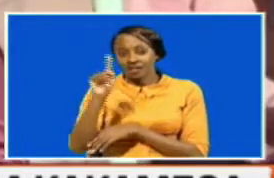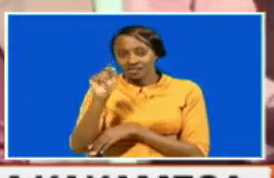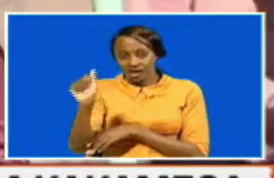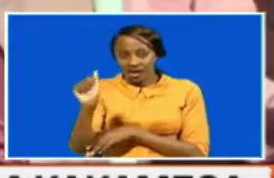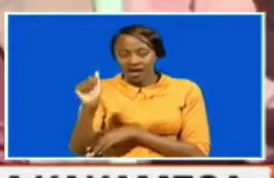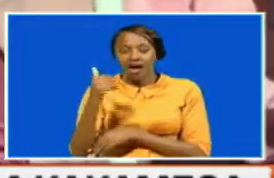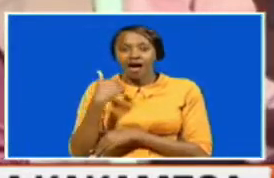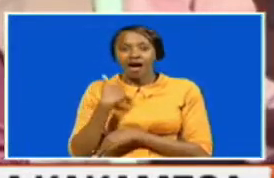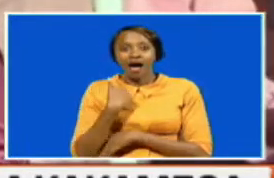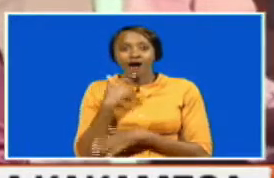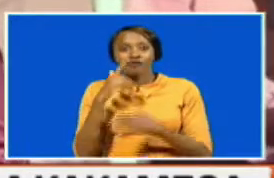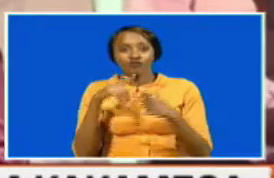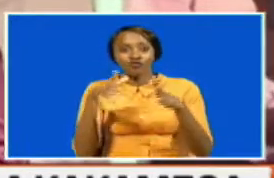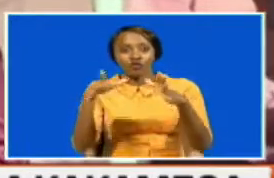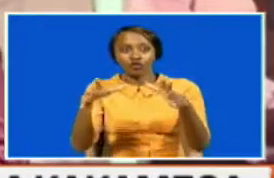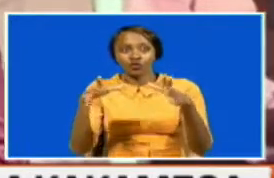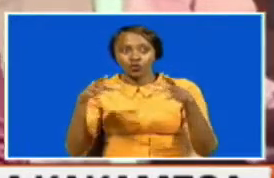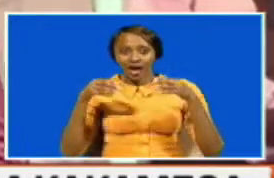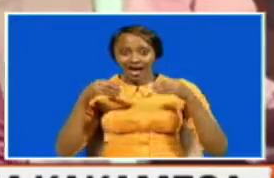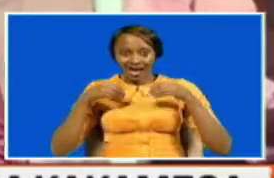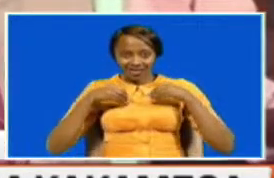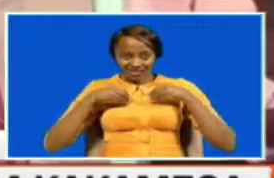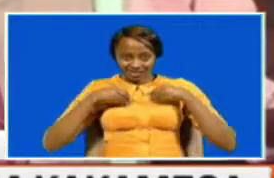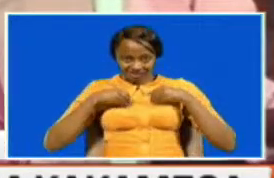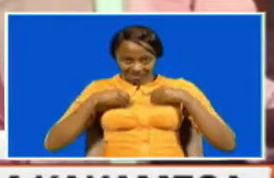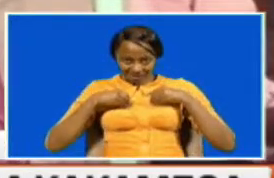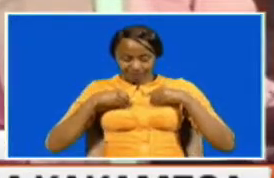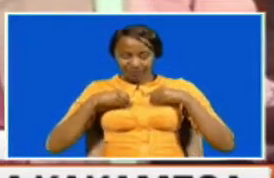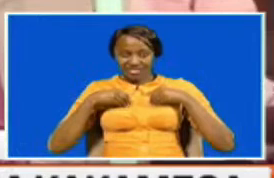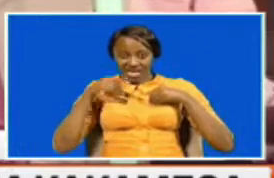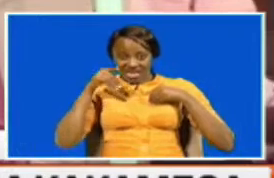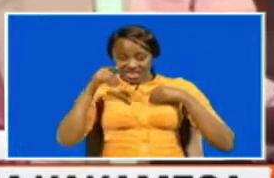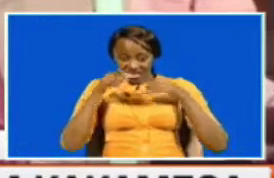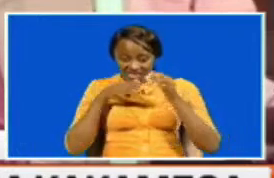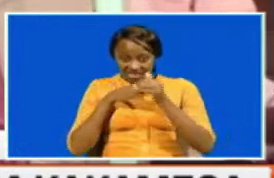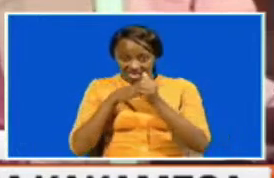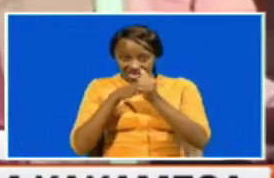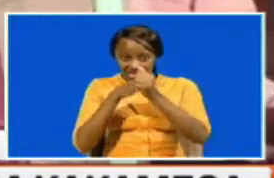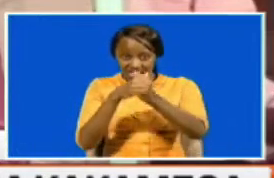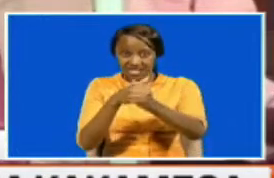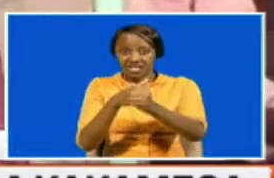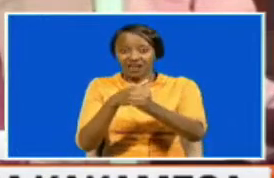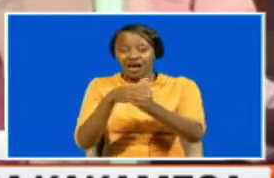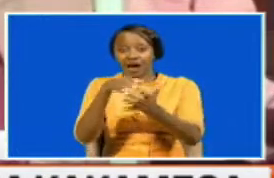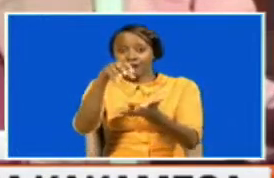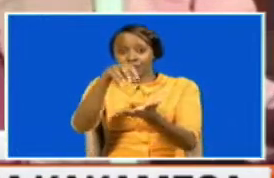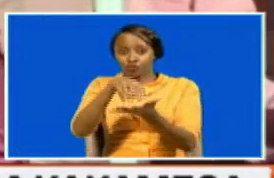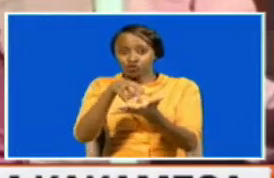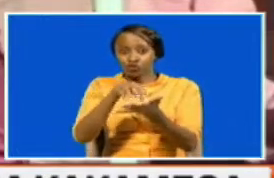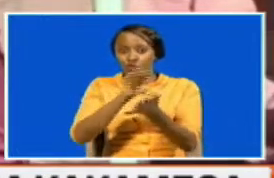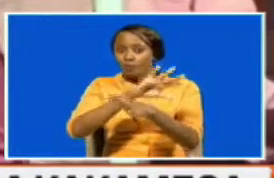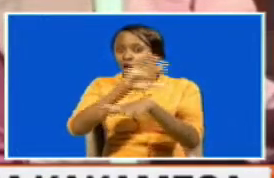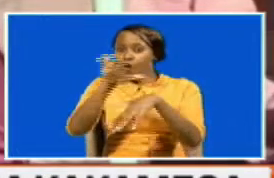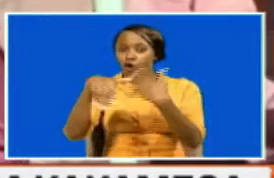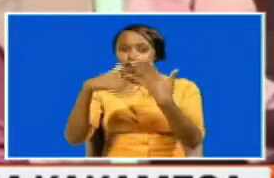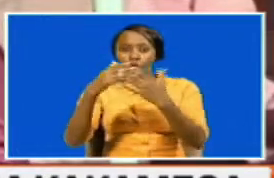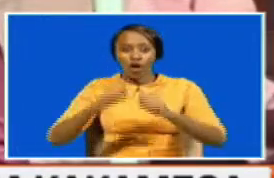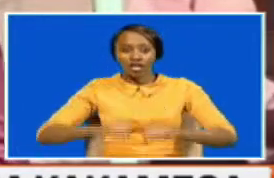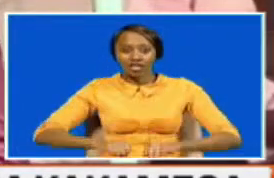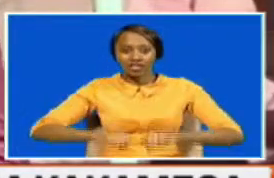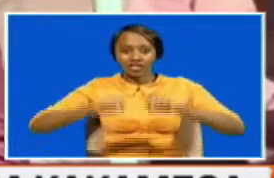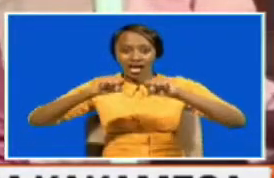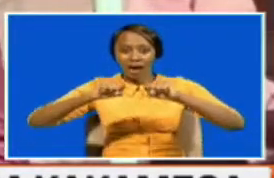to accept ile uongozi ambao nimepewa na machairman wote